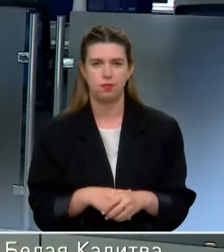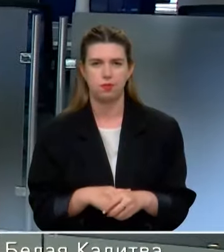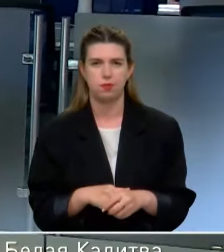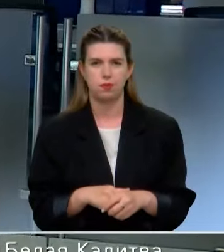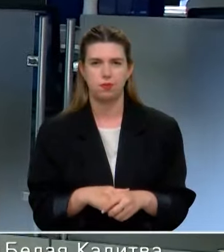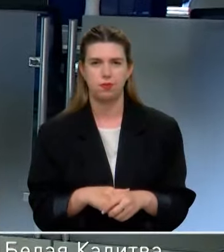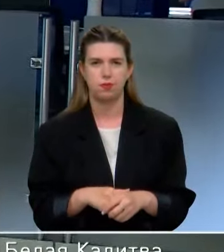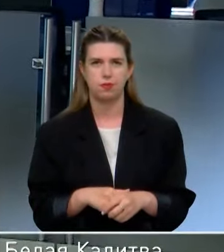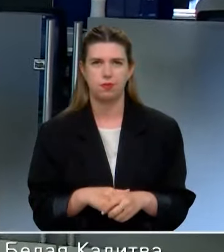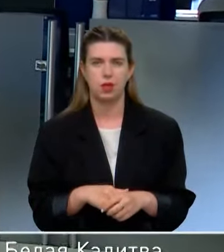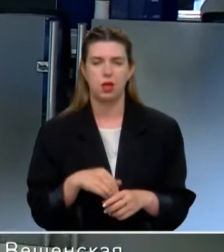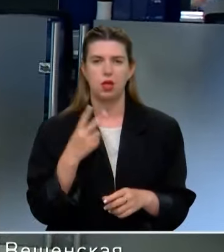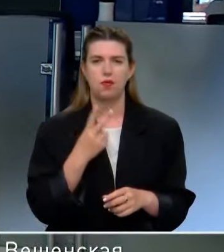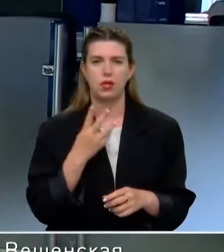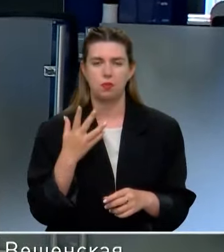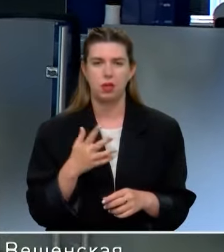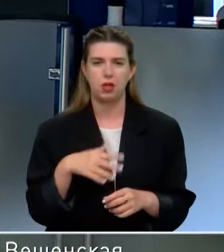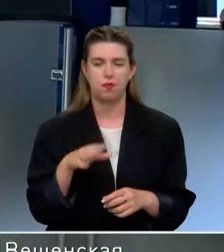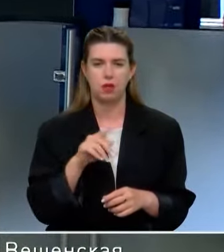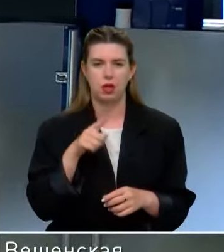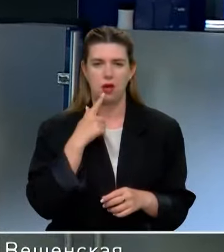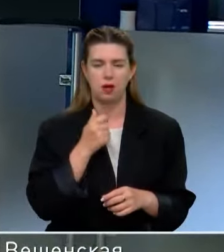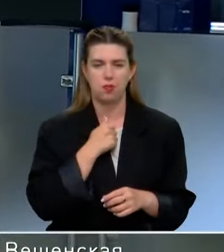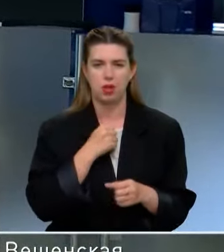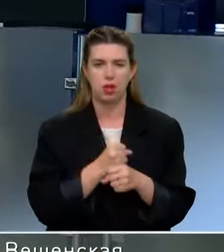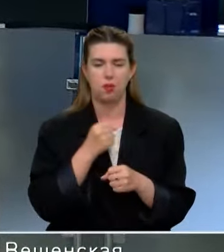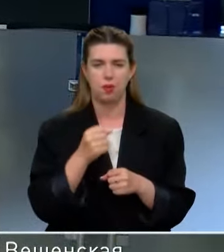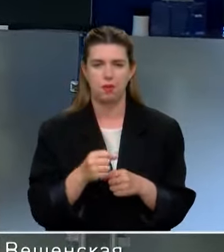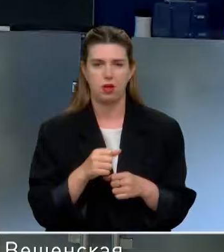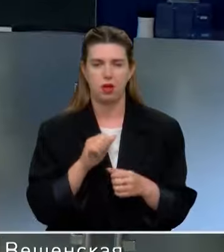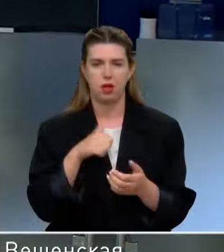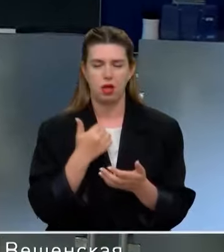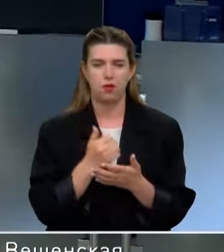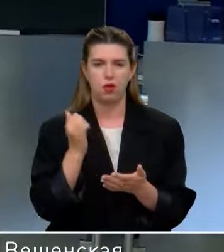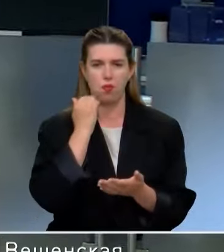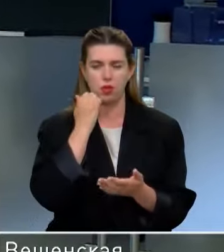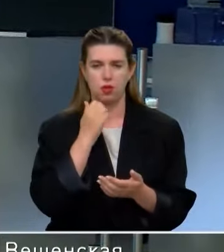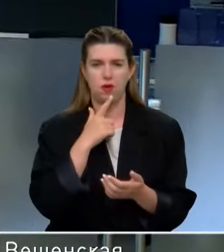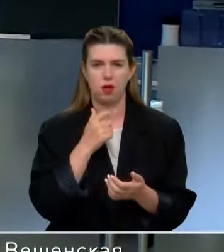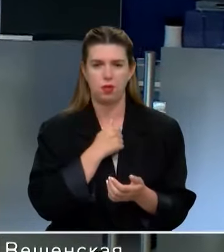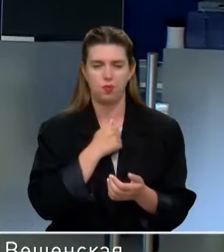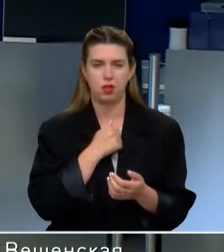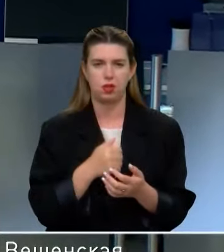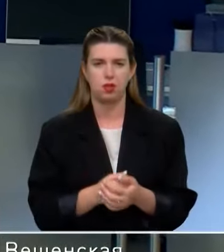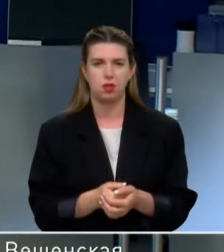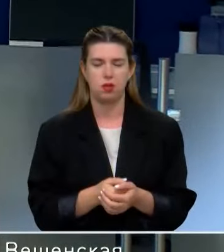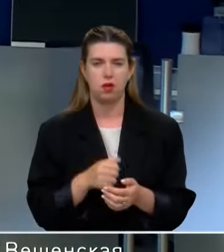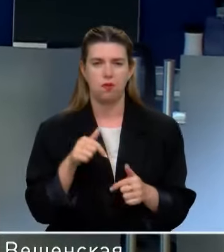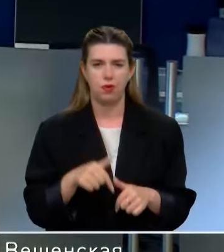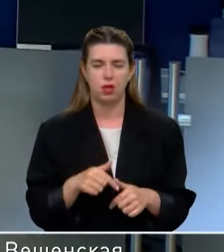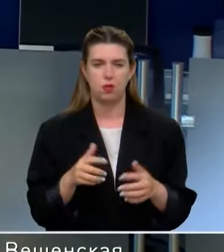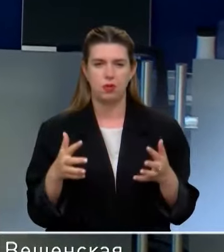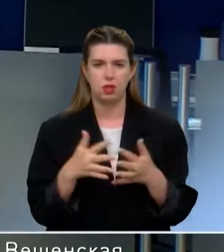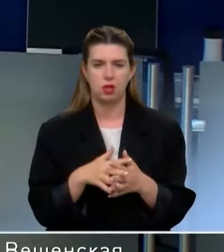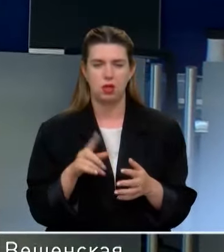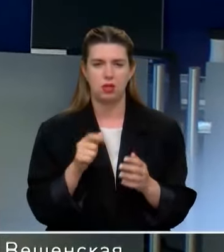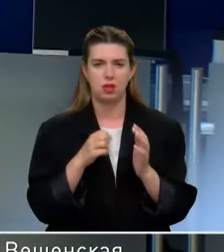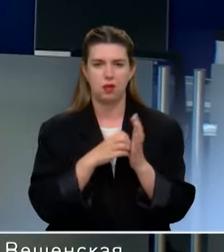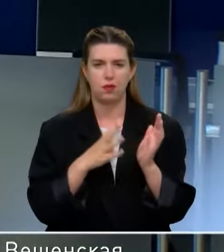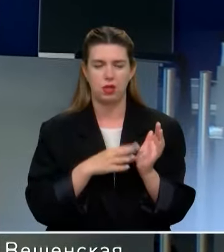Таганрог 25 донских призывников направились в президентский полк комендатуры Московского Кремля в этом соединении за